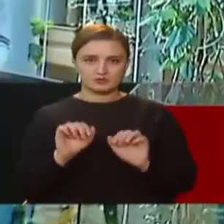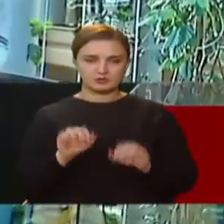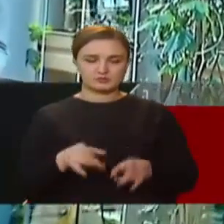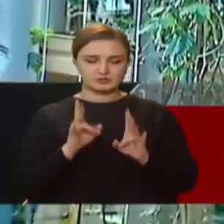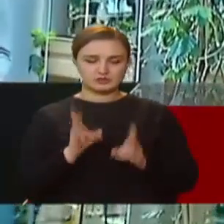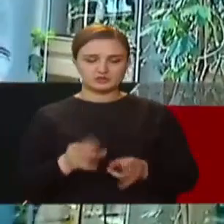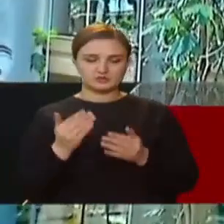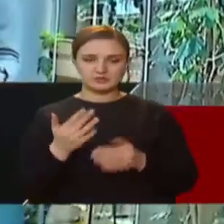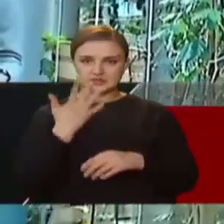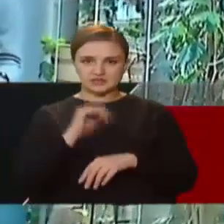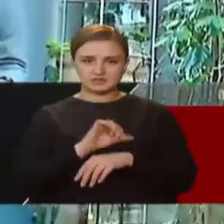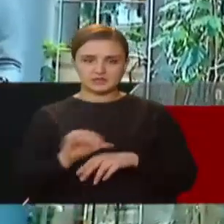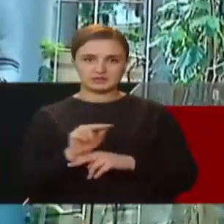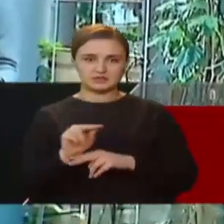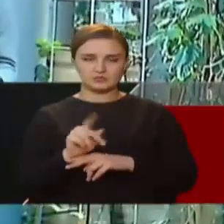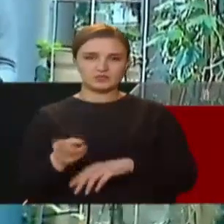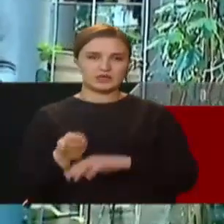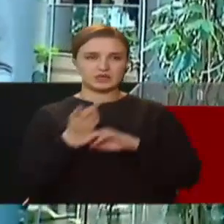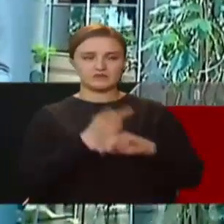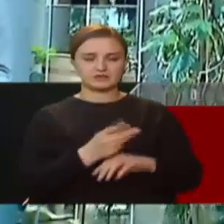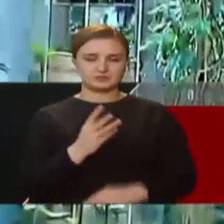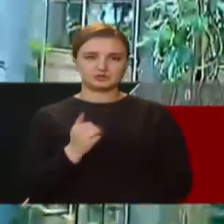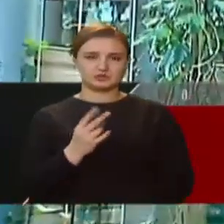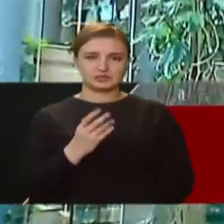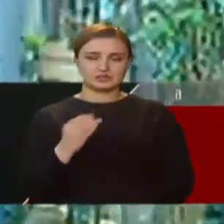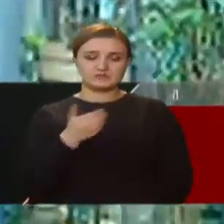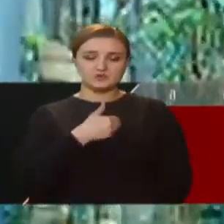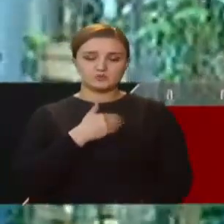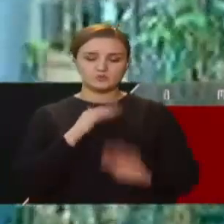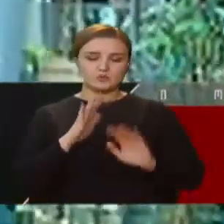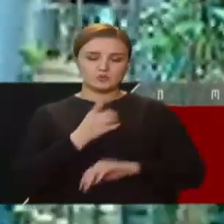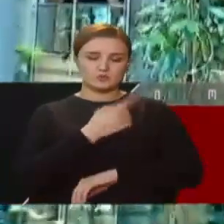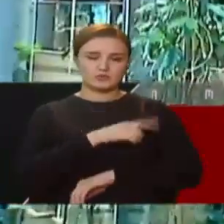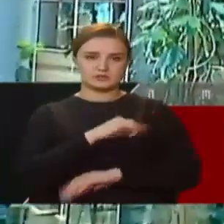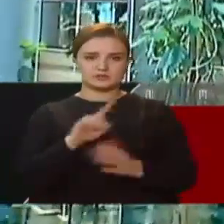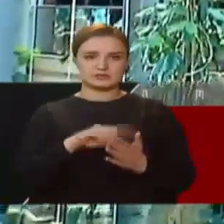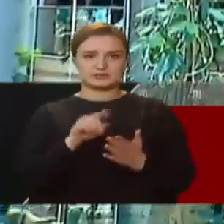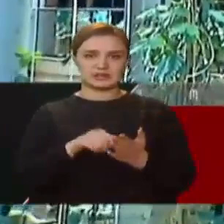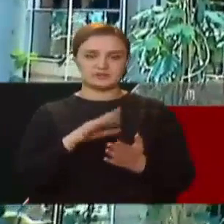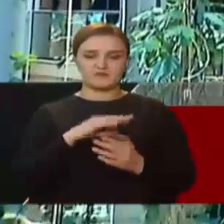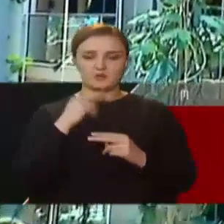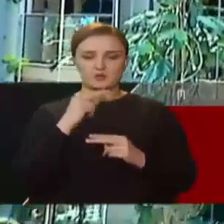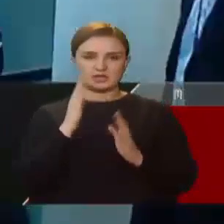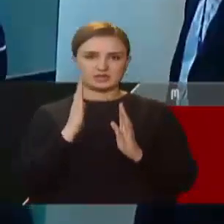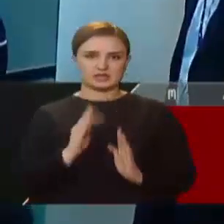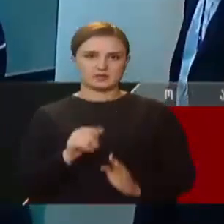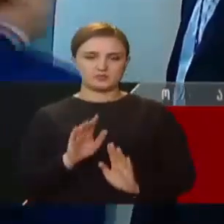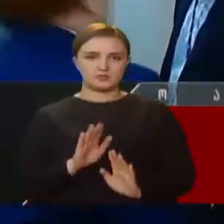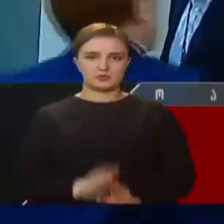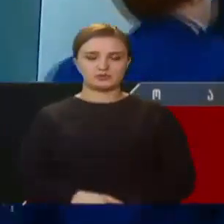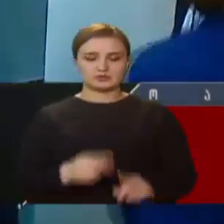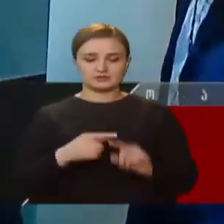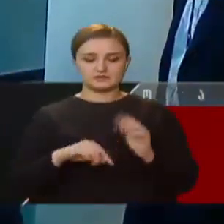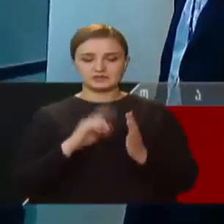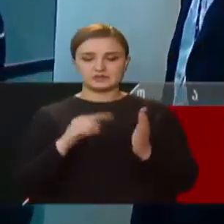დააზიანოს მისი საზღვარგარეთ სამკურნალოდ გადაყვანის შანსი. ვისურვებდი მხოლოდ ჰუმანიტარულ საკითხზე ვიყოთ ორიენტირებულნი. Ეს